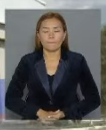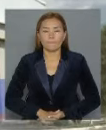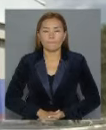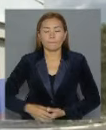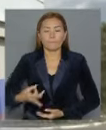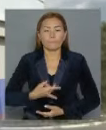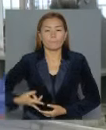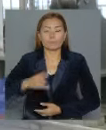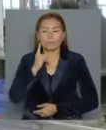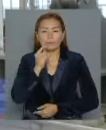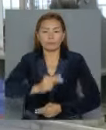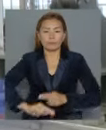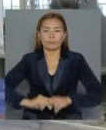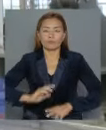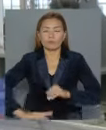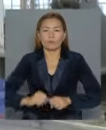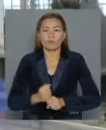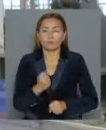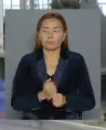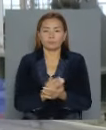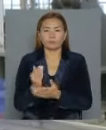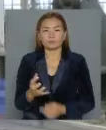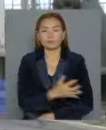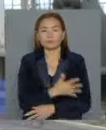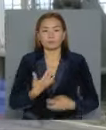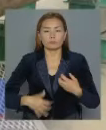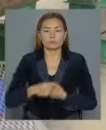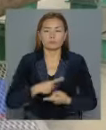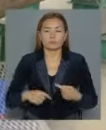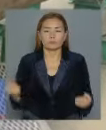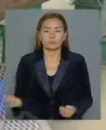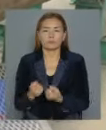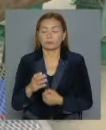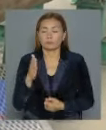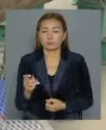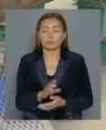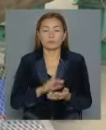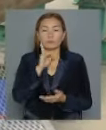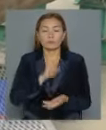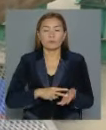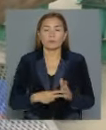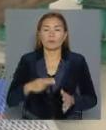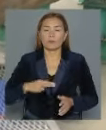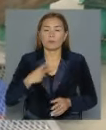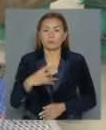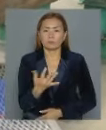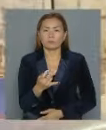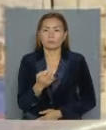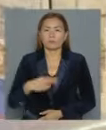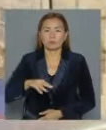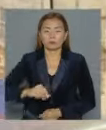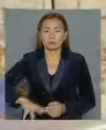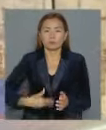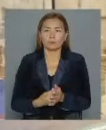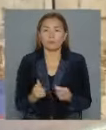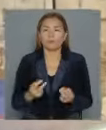Өңірде полипропилен өнімдерін шығаруға ниетті жоғары және орта кәсібилер үшін қолдау көрсетілет. Әзірге пилоттық жобаға 25 миллиард теңге